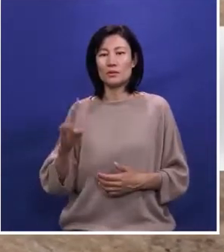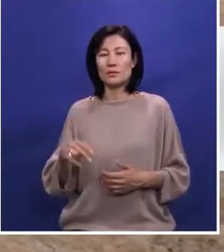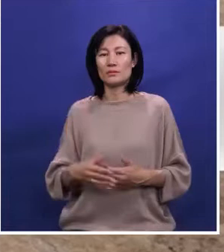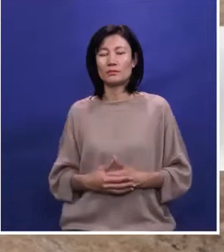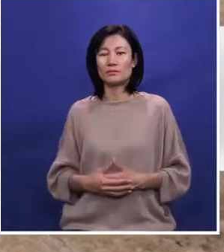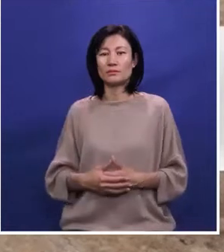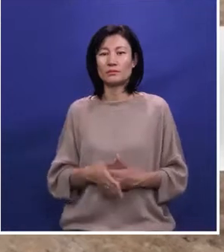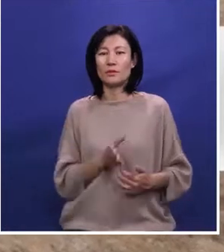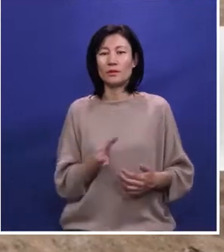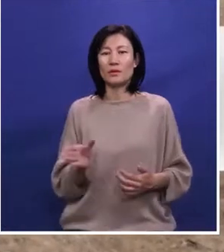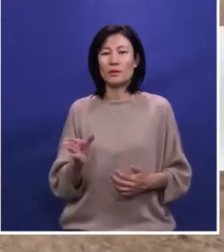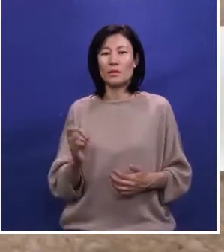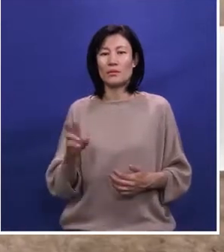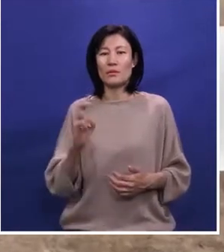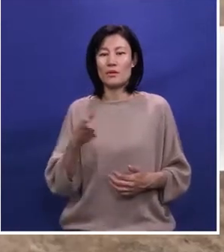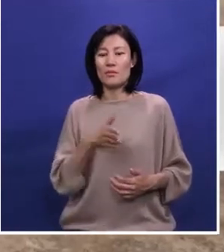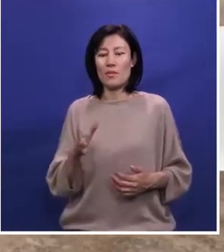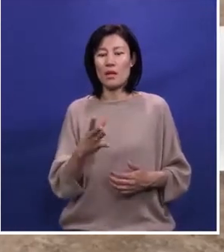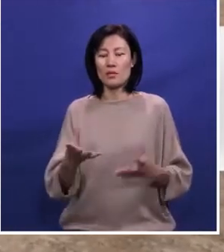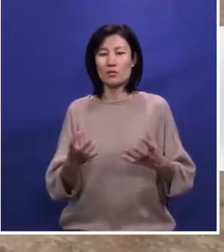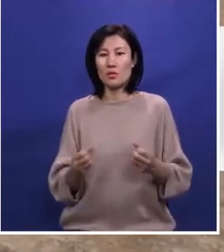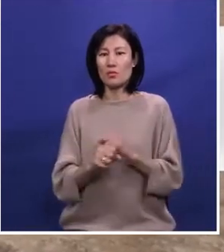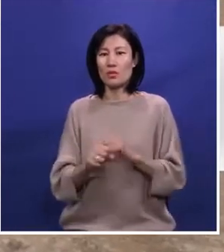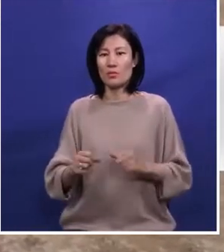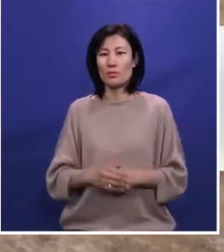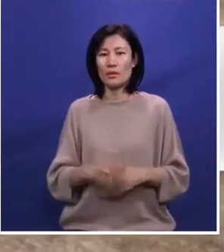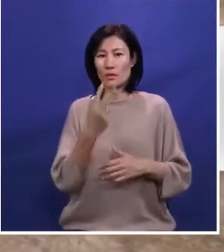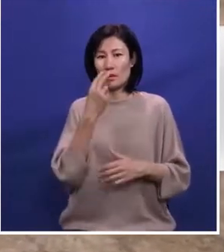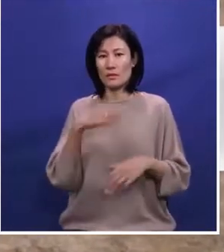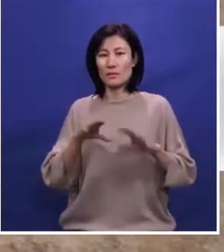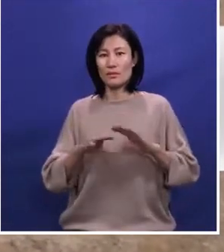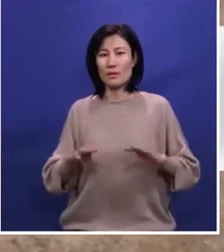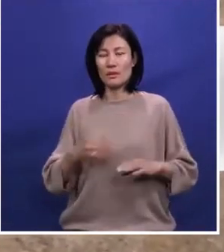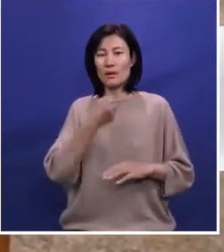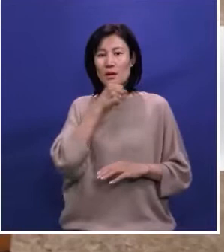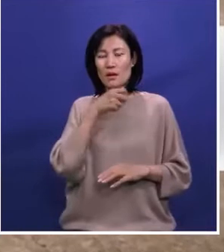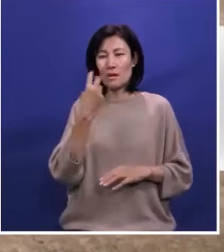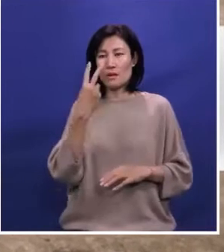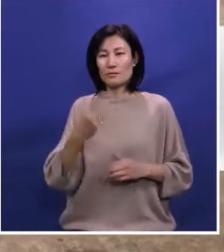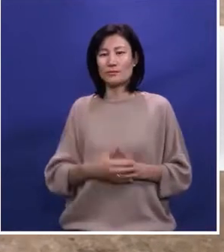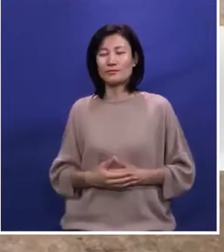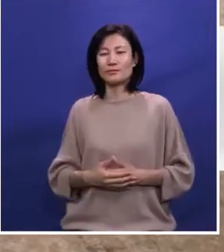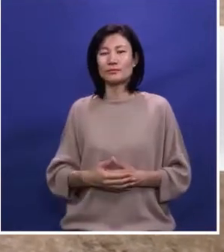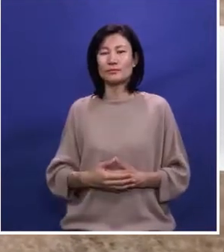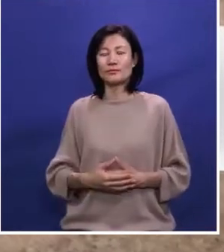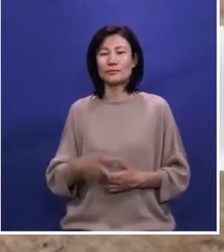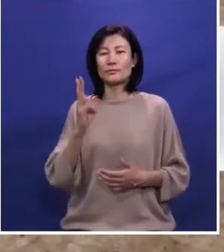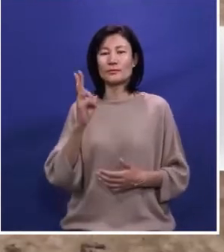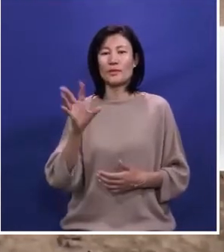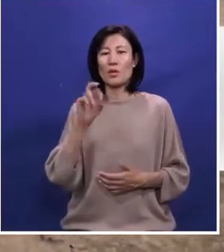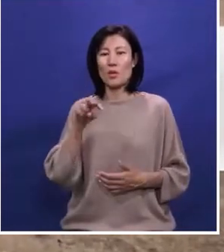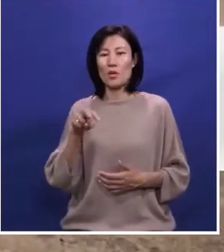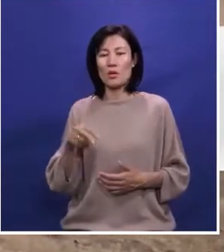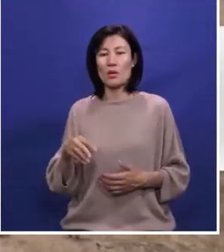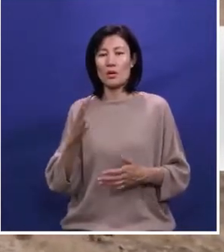сияқты неге осы арадан балық ауламады деген сияқты сұрақтар туындаған кезде, сол кездегі бала қазіргі көне көз қарияларымыз айтып отырады, ол жылдары көл тартылды дейді.